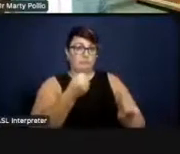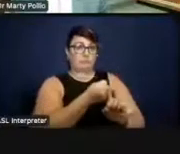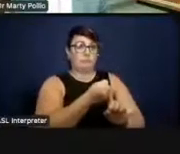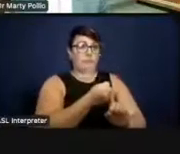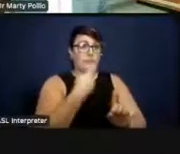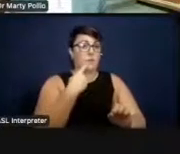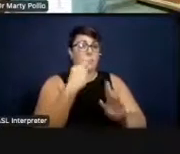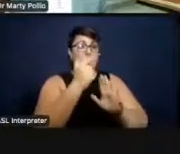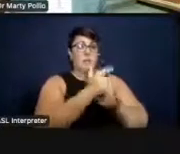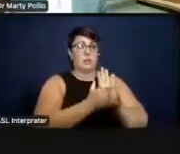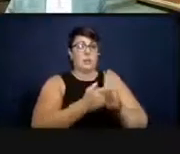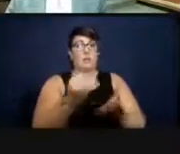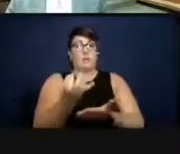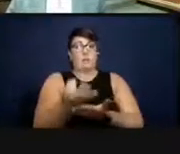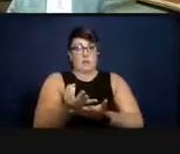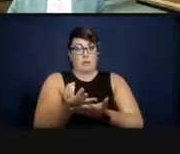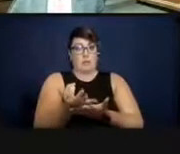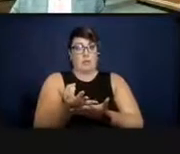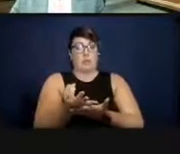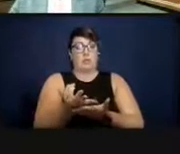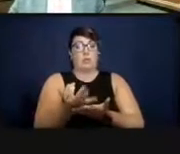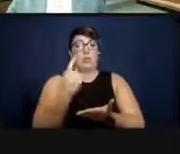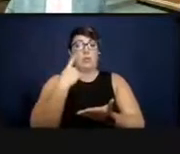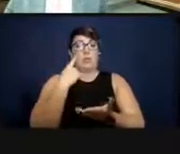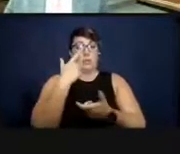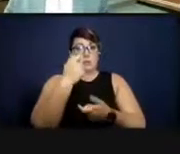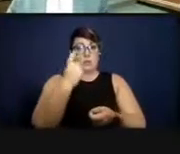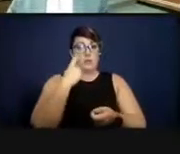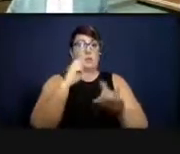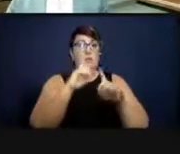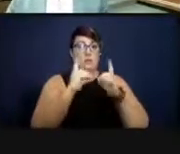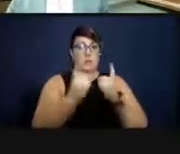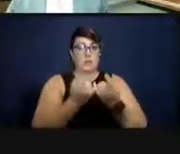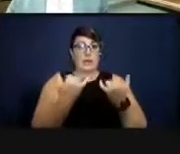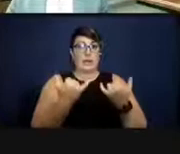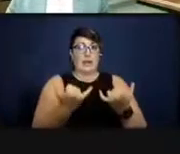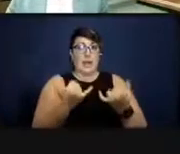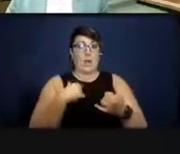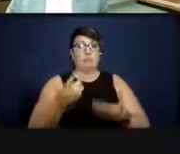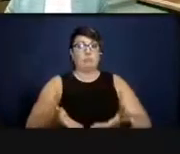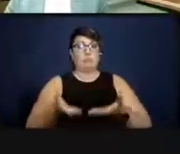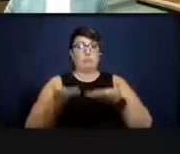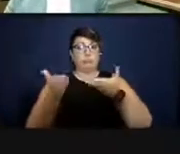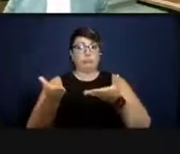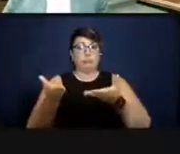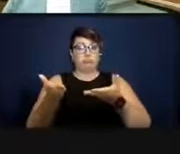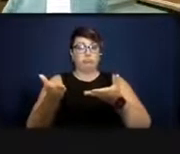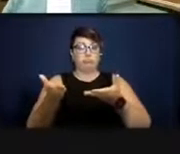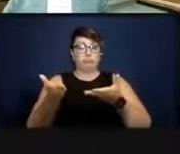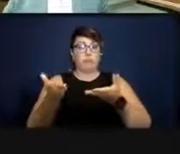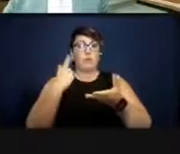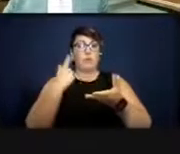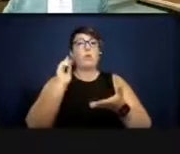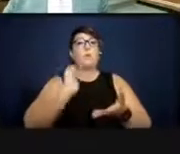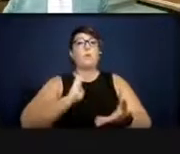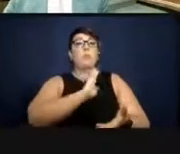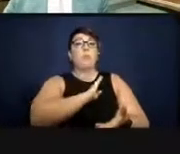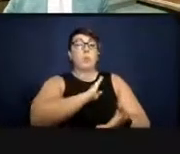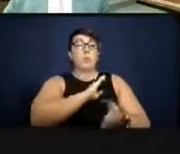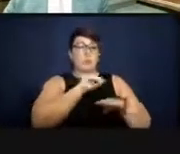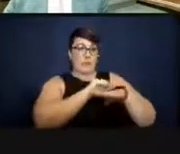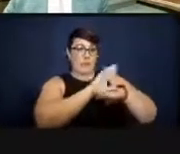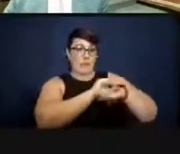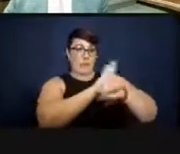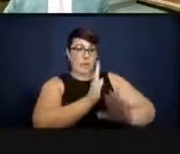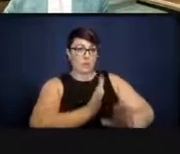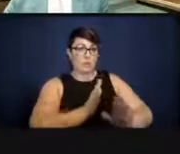na jinsi ambavyo inaathiri mambo yanayohusiana na fedha ya wilaya. Kwa hivyo